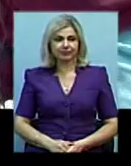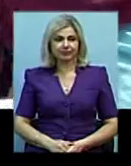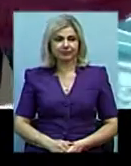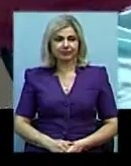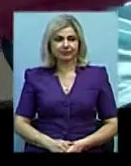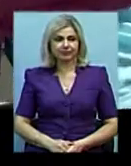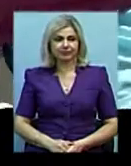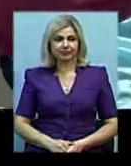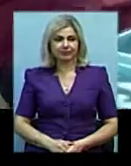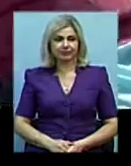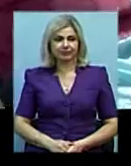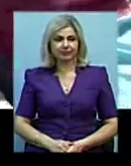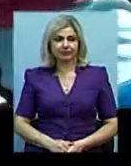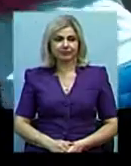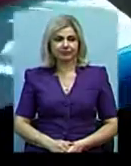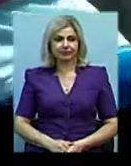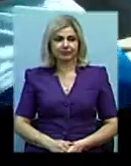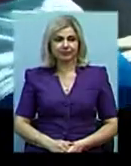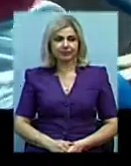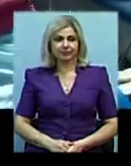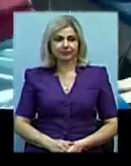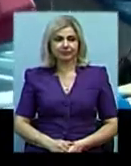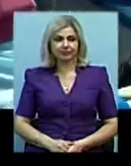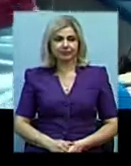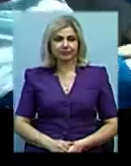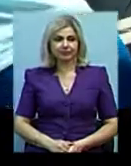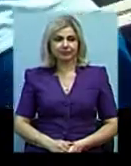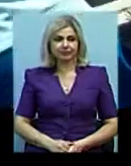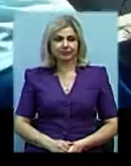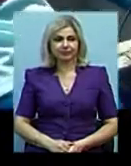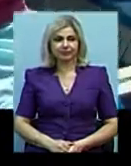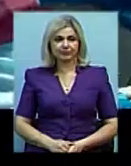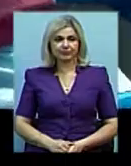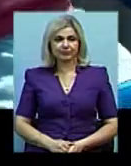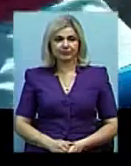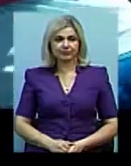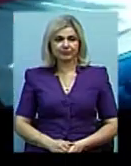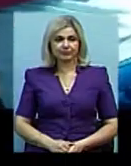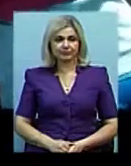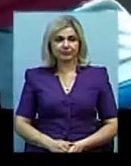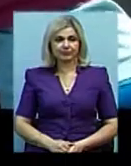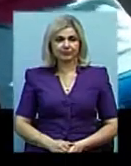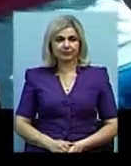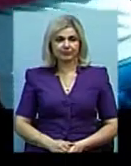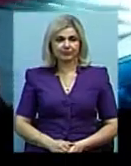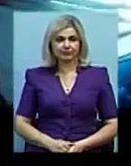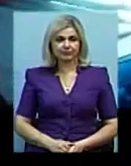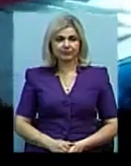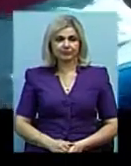І на ходу іди, очерпуйся. В одну руку шкоти і перо, другою береш і очерпуйся. Все так і